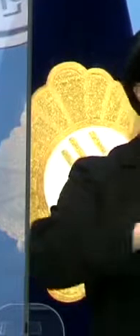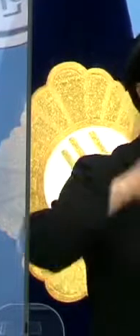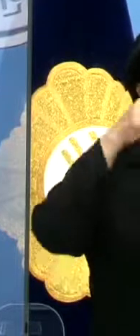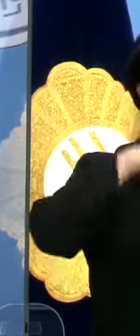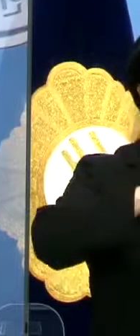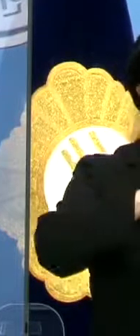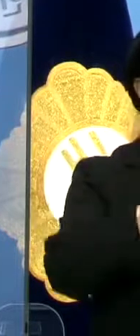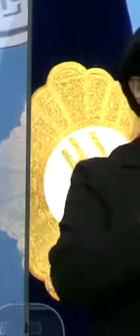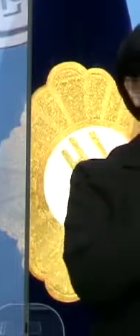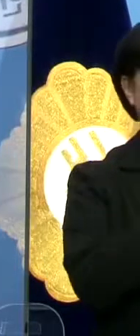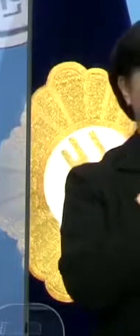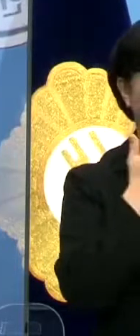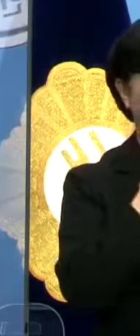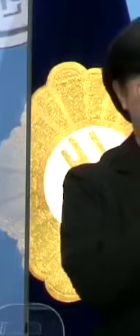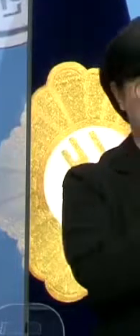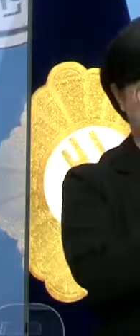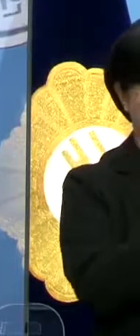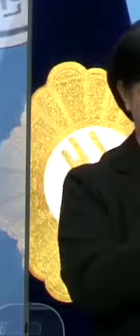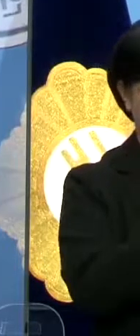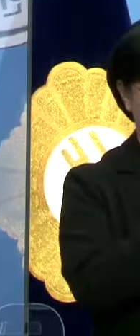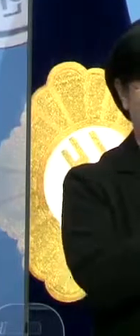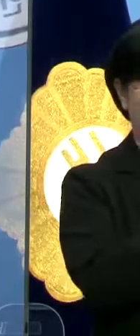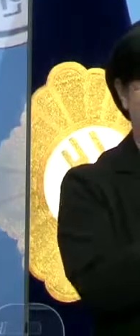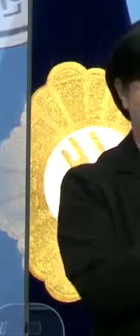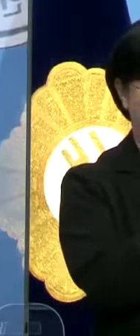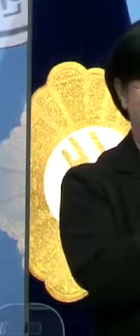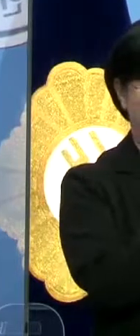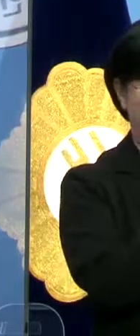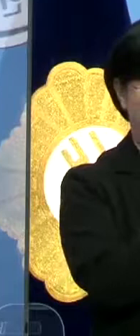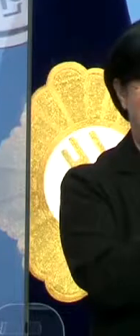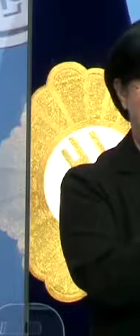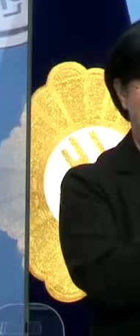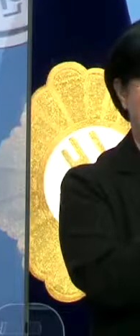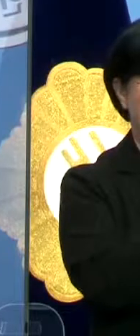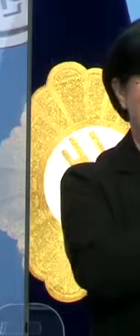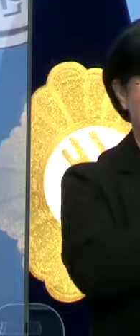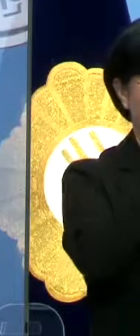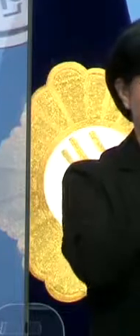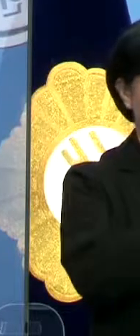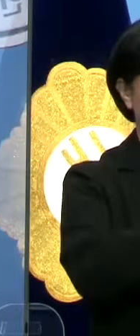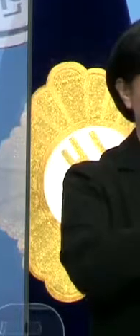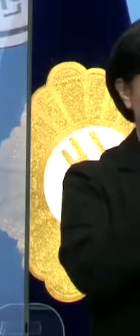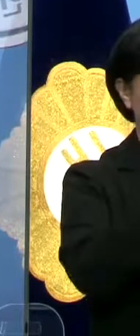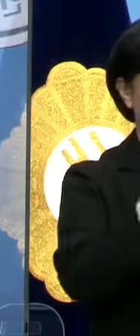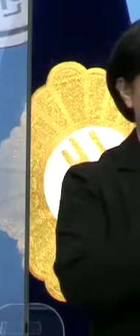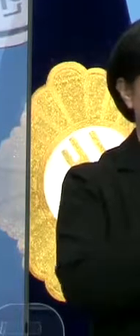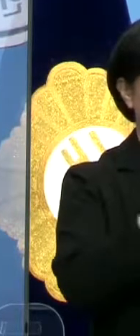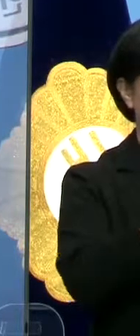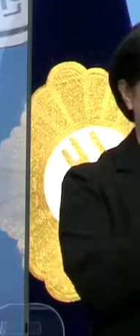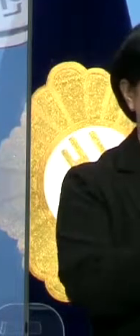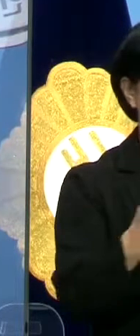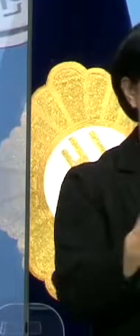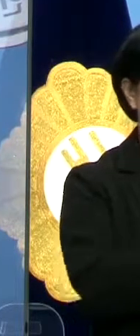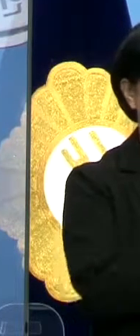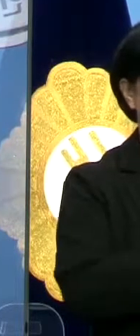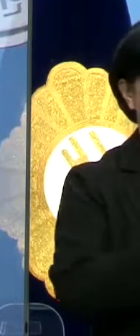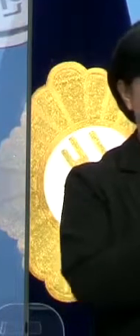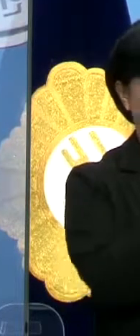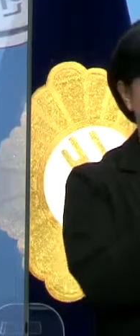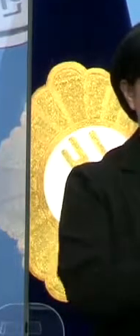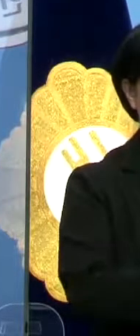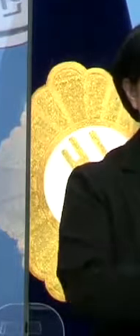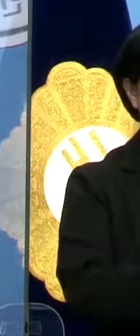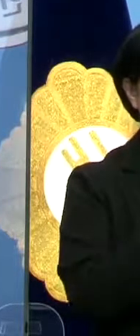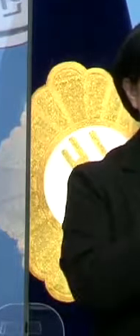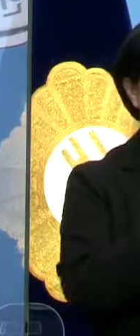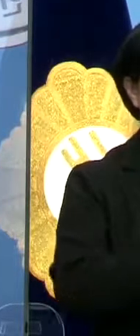후보를 내지 않는다 는 단어 날 권리 당원 투표 로 다음 개정안 30% 투표를 기 정도